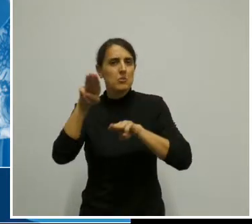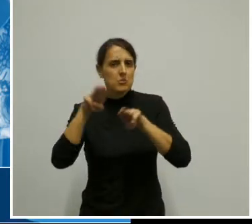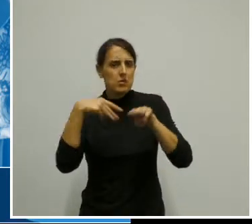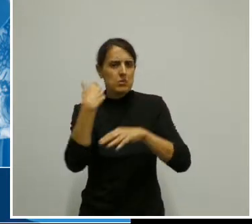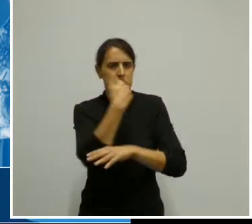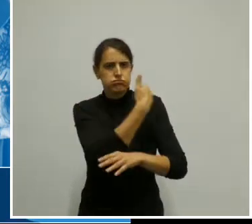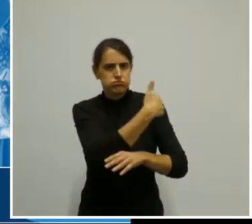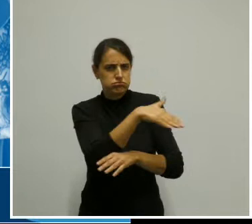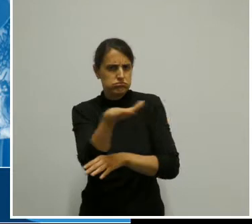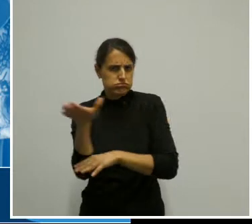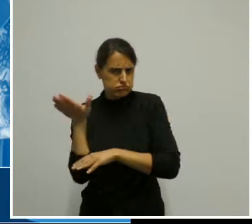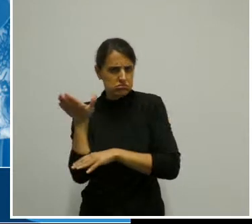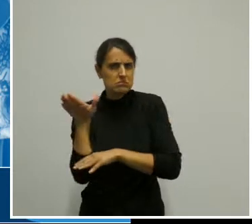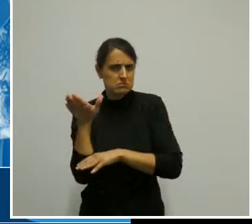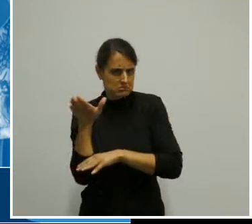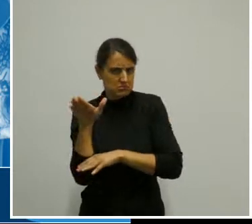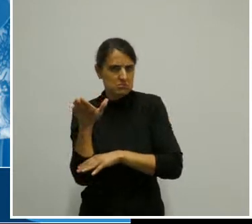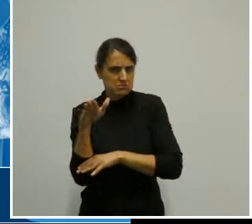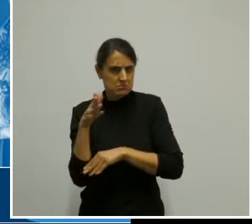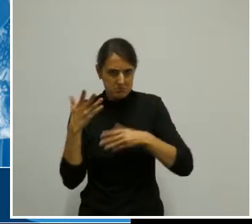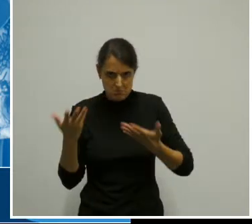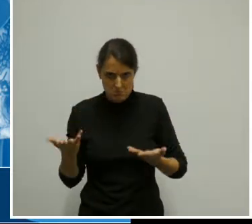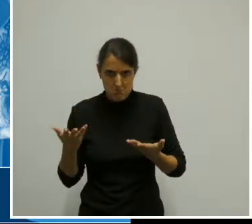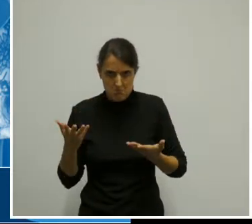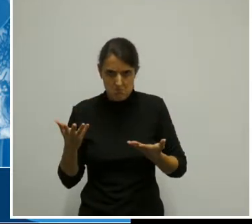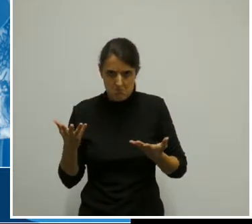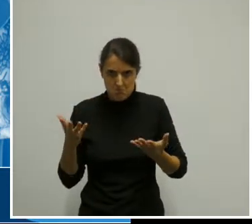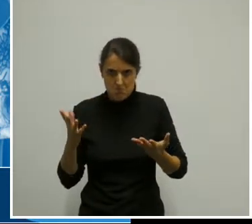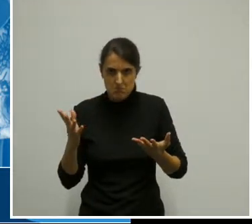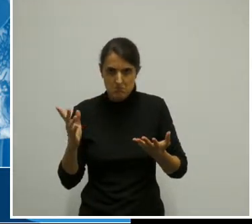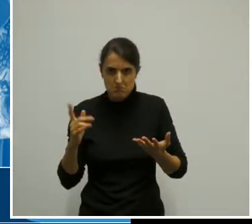no us el passo ja...